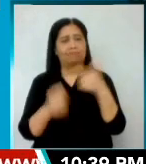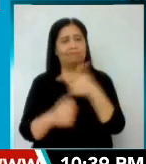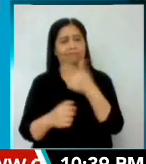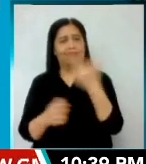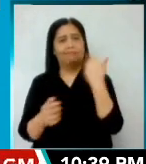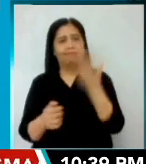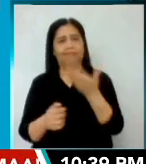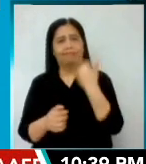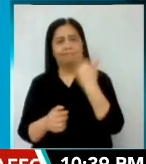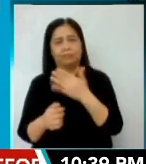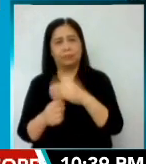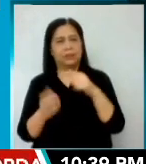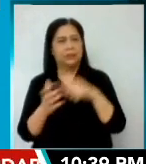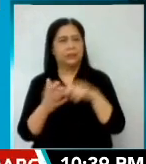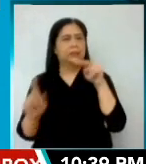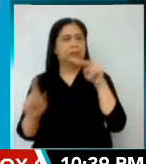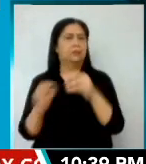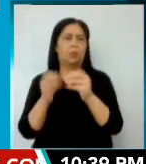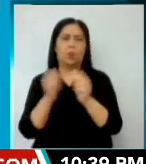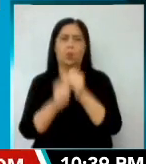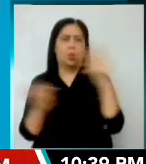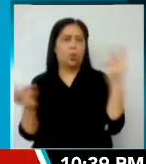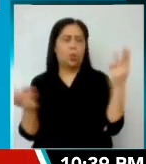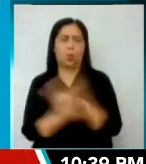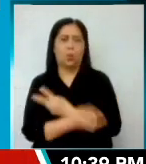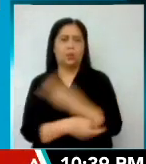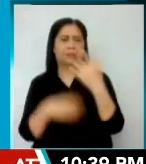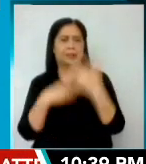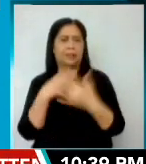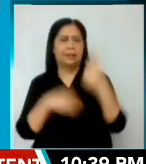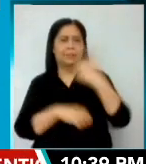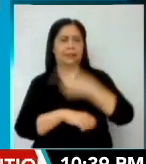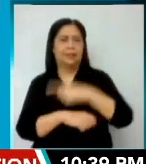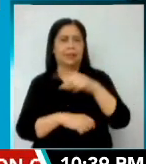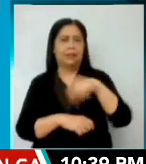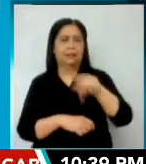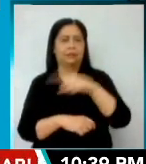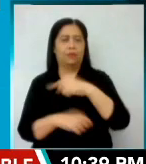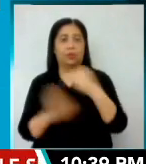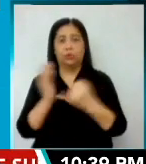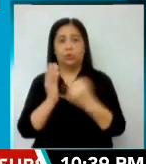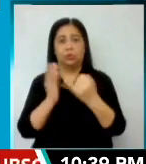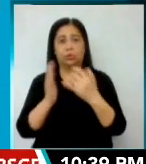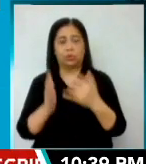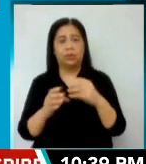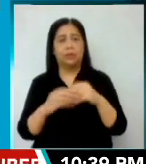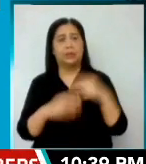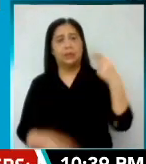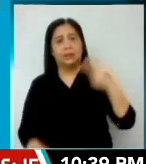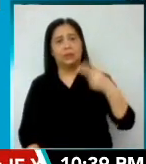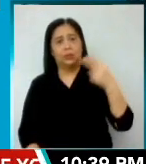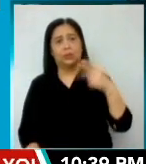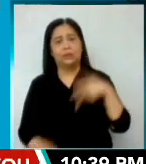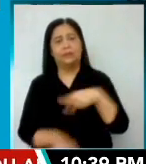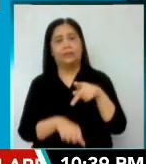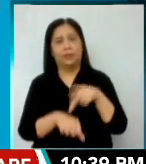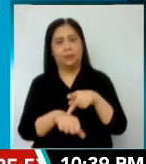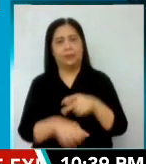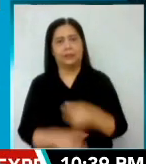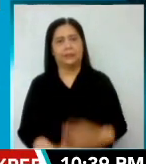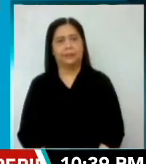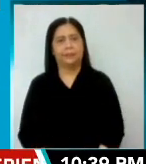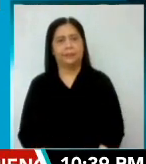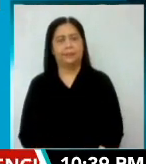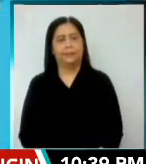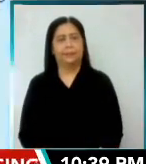Ito ang itinuturing na pinakamadugong araw para sa mga mamamahayag sa kasaysayan ng Pilipinas. Sa tala